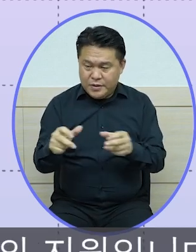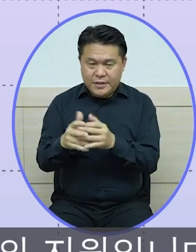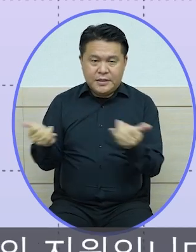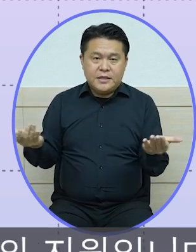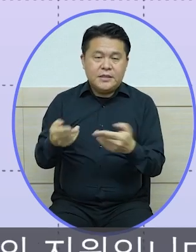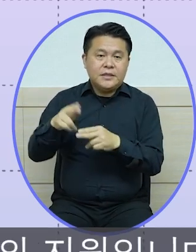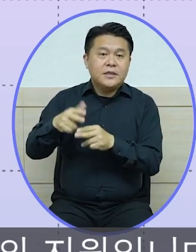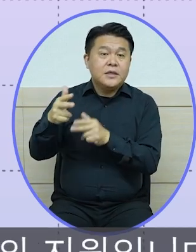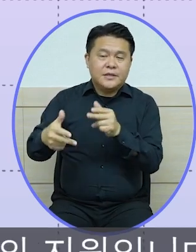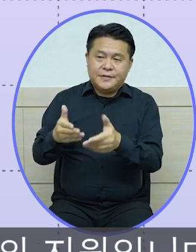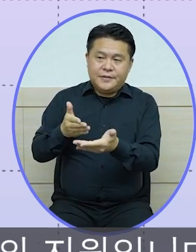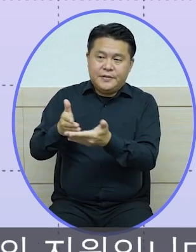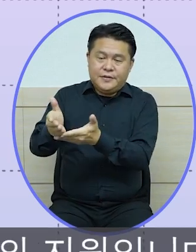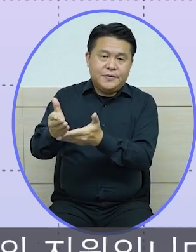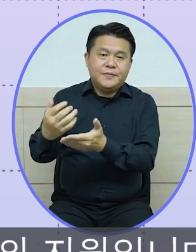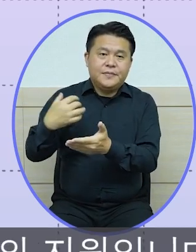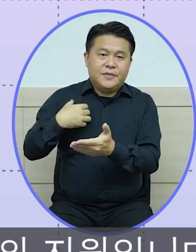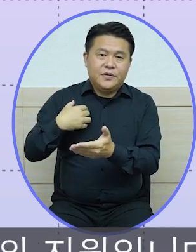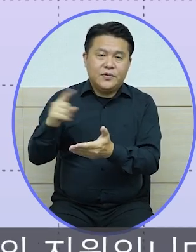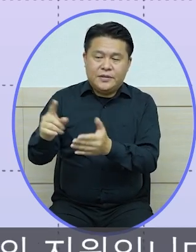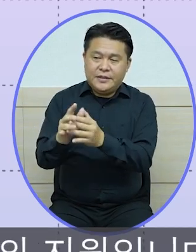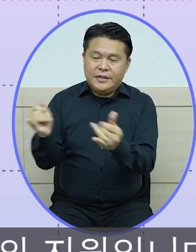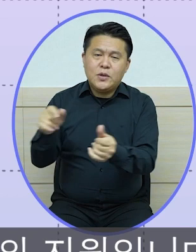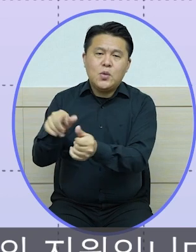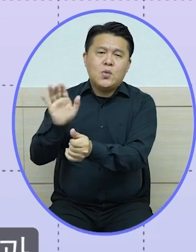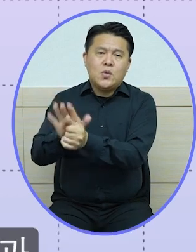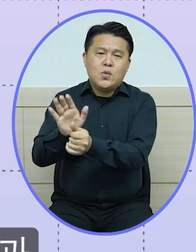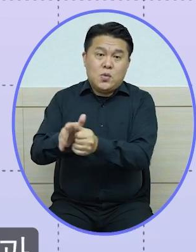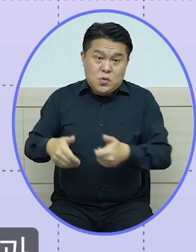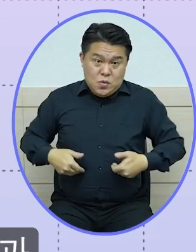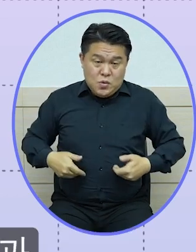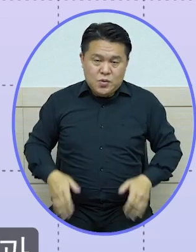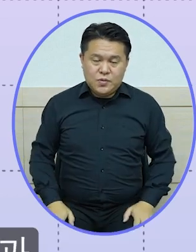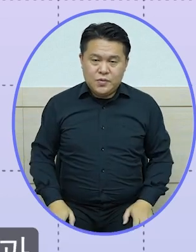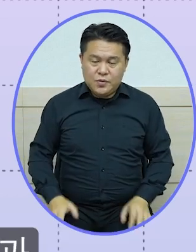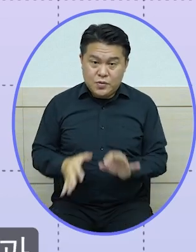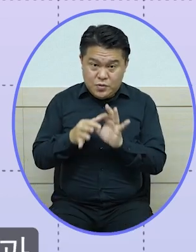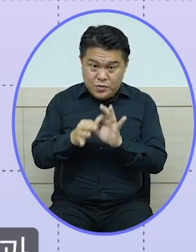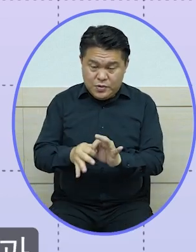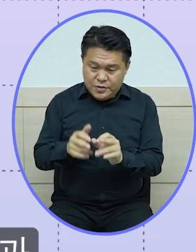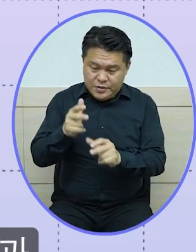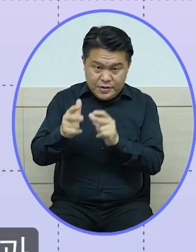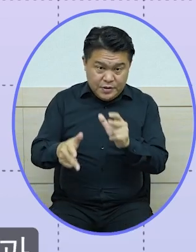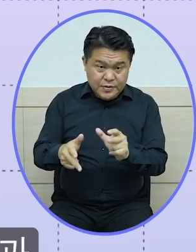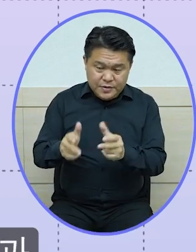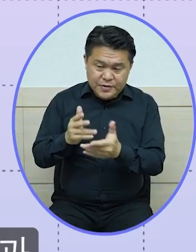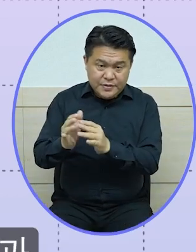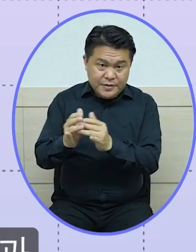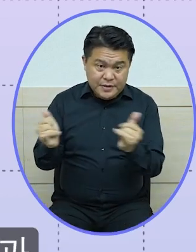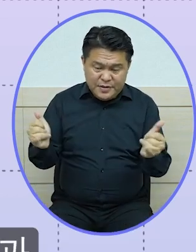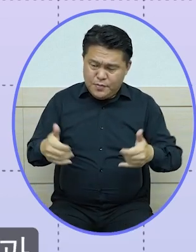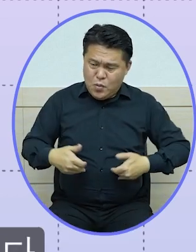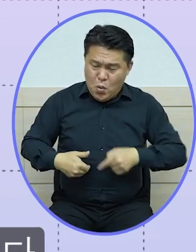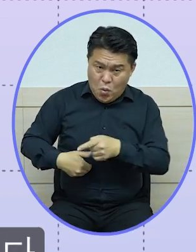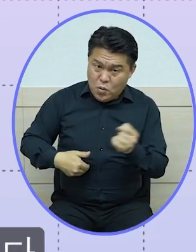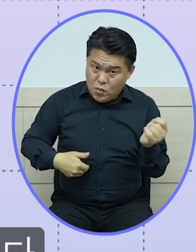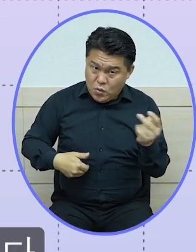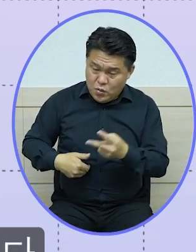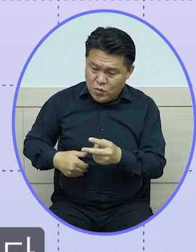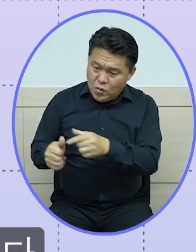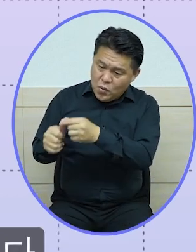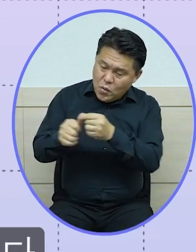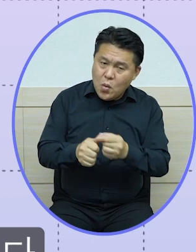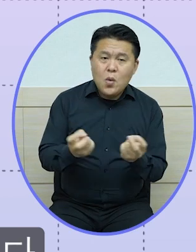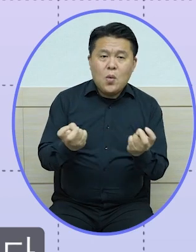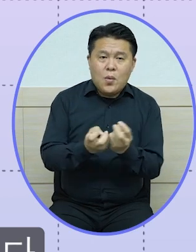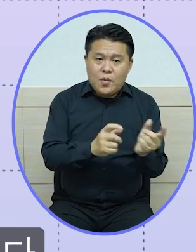일자리 사업을 전담하여 수행할 수 있는 전담 인력의 지원입니다. 관련해서 일자리 사업의 전담 인력의 필요성과 도입 방안에